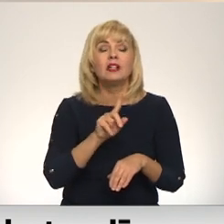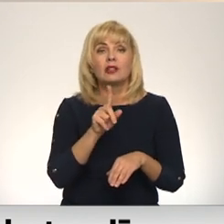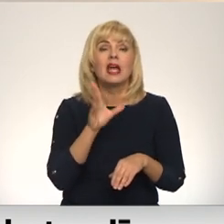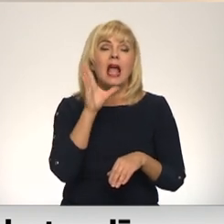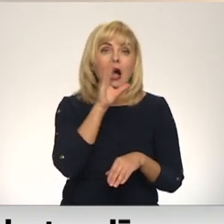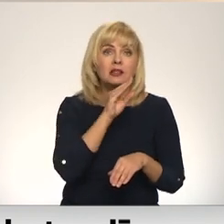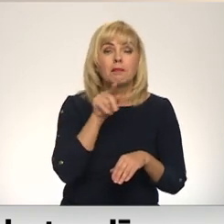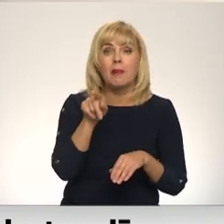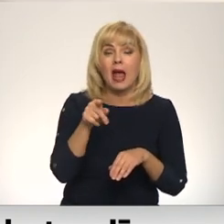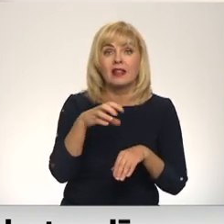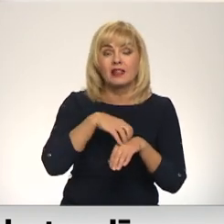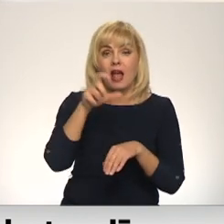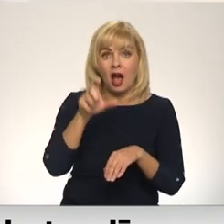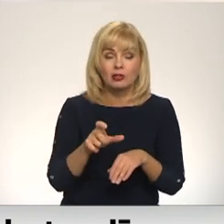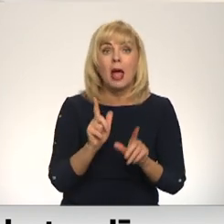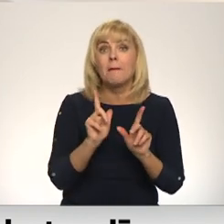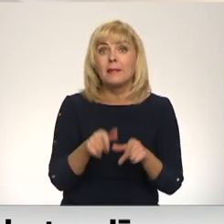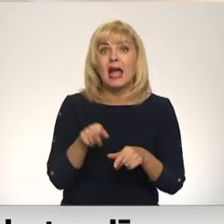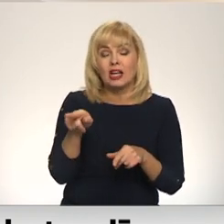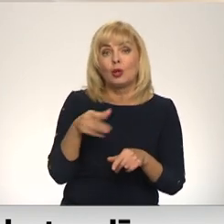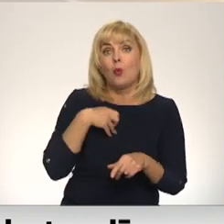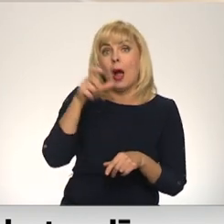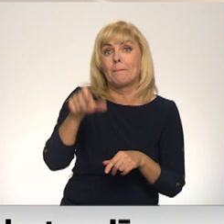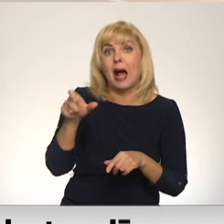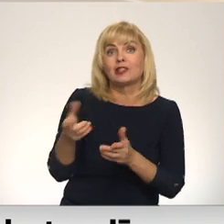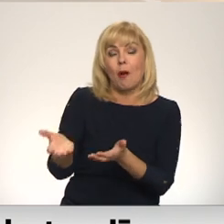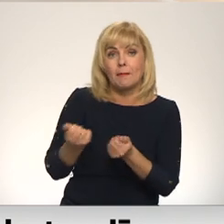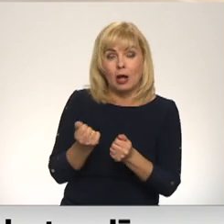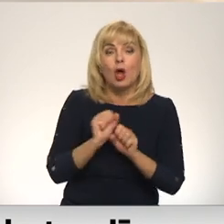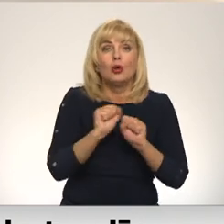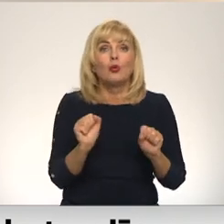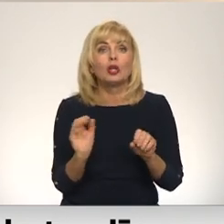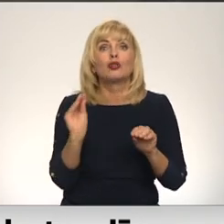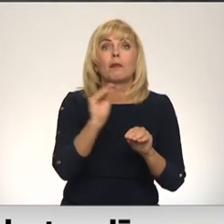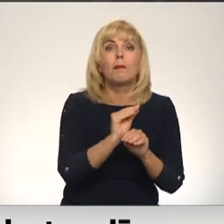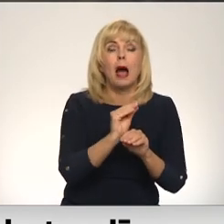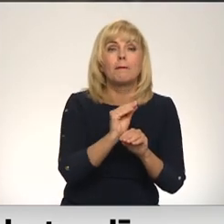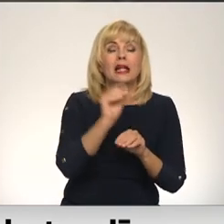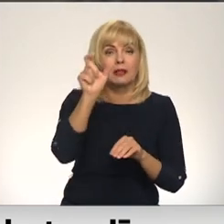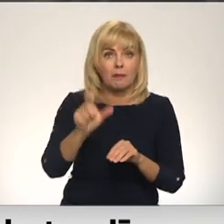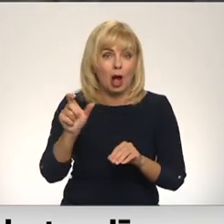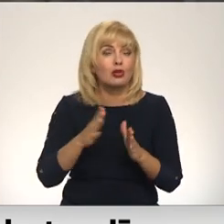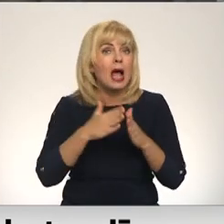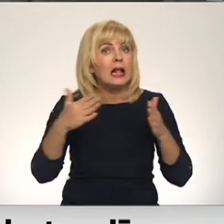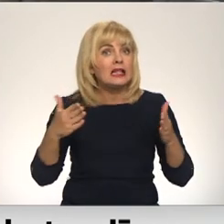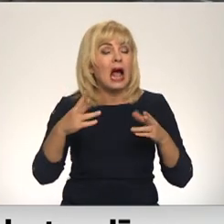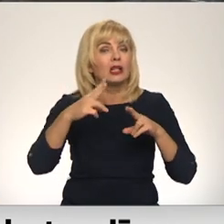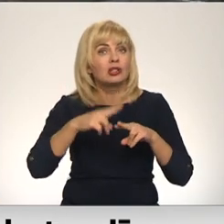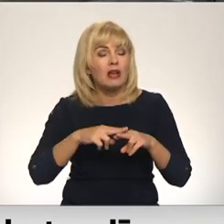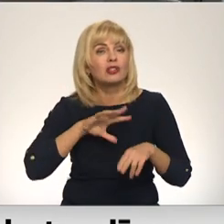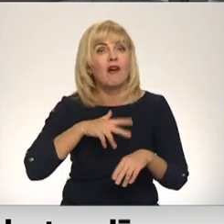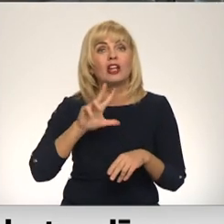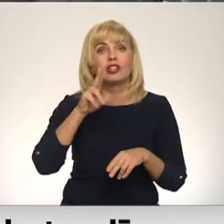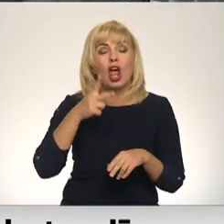tam dakterim, kurš piekrīt tos pacientus pieņemt, nodrošināt papildus personālu. Lielajās praksēs ir vajadzīgs trešais